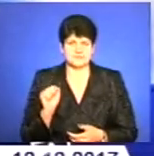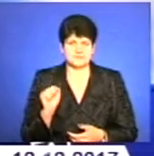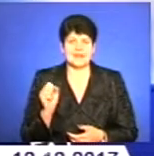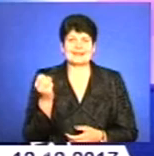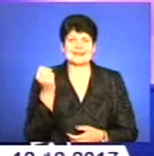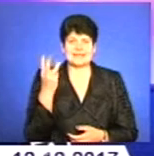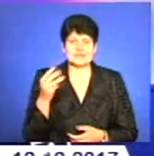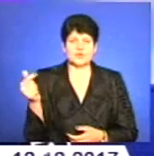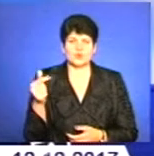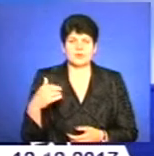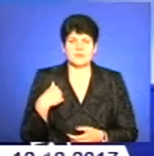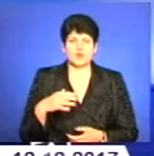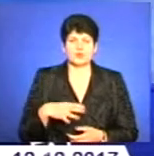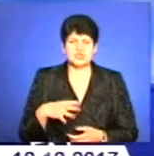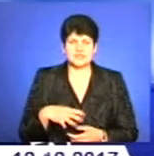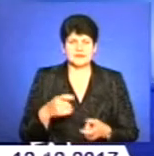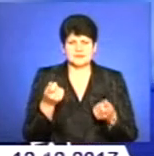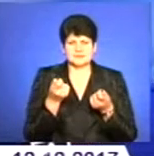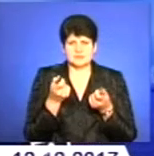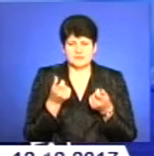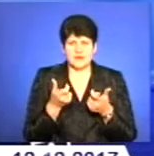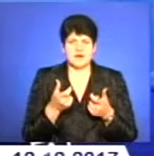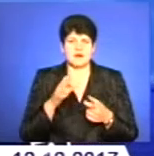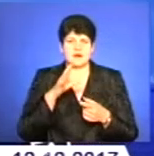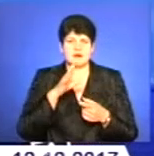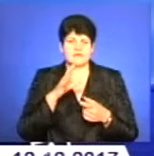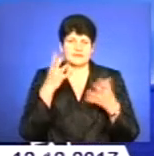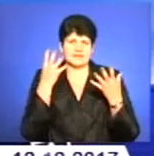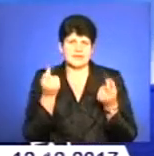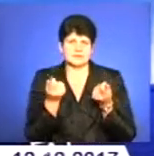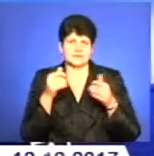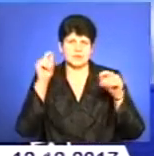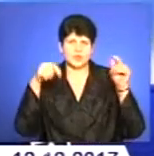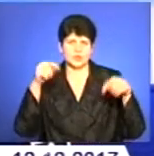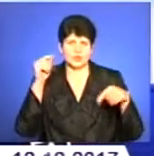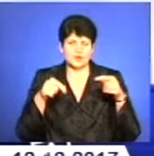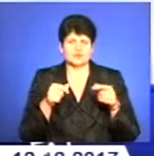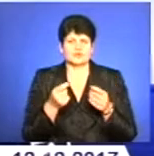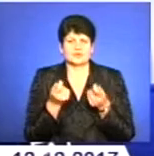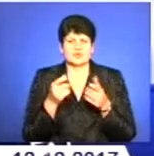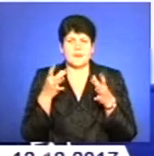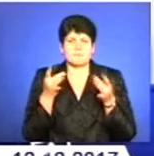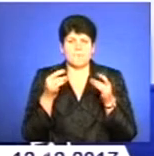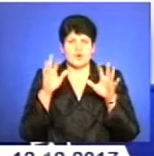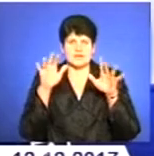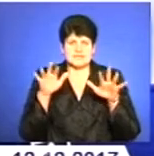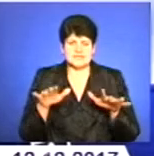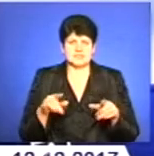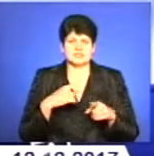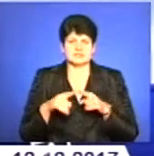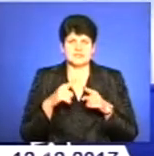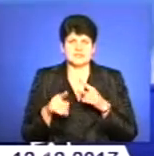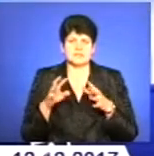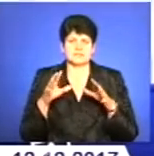13 грудня ми очікуємо вночі невеликий, а вдень помірний дощ, подекуди з мокрим снігом, слабке налипання мокрого снігу,